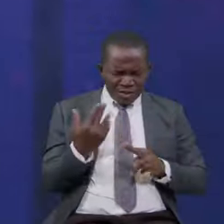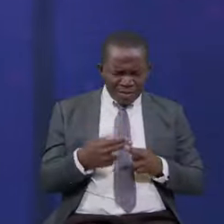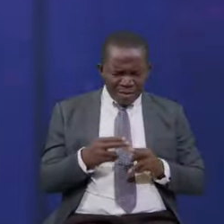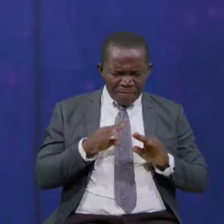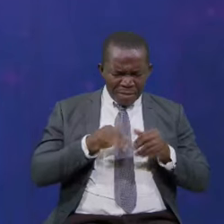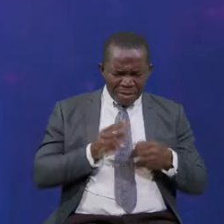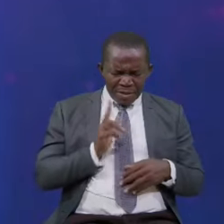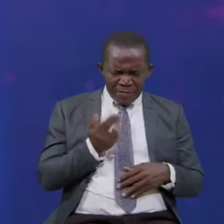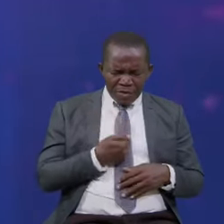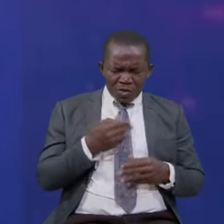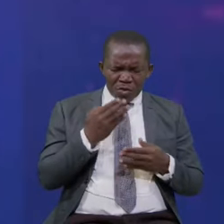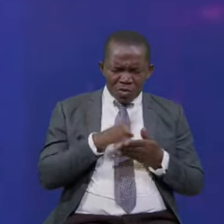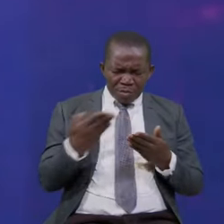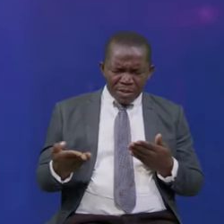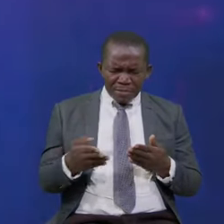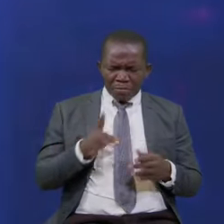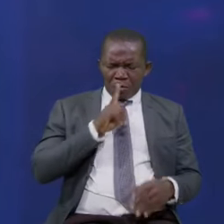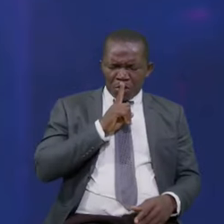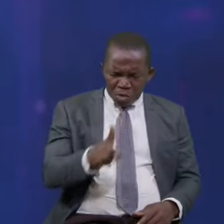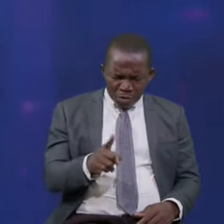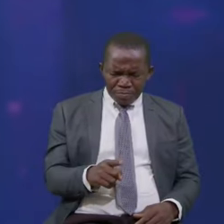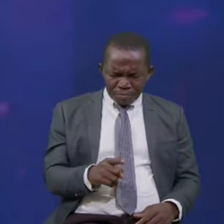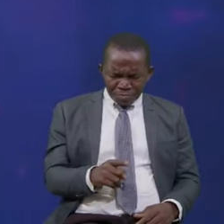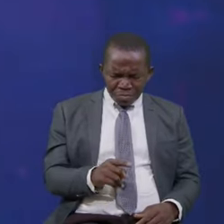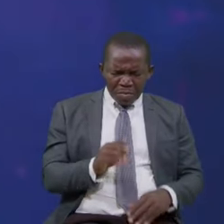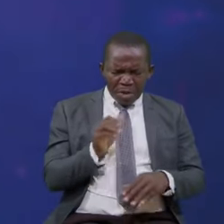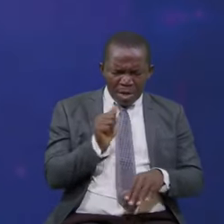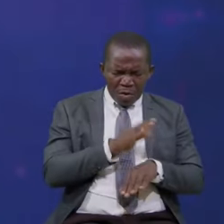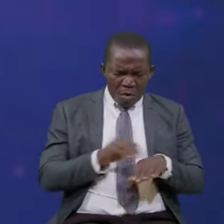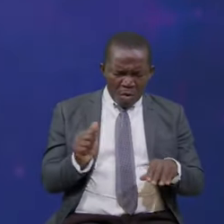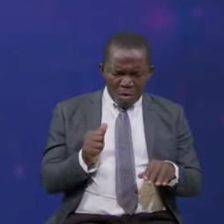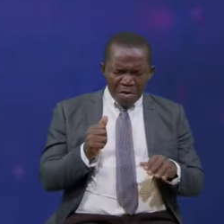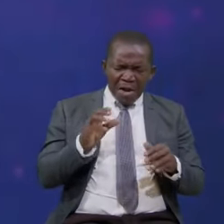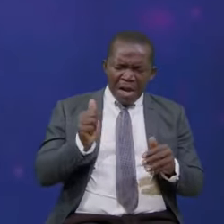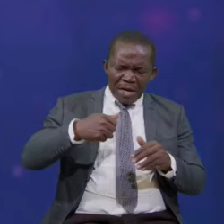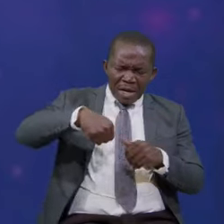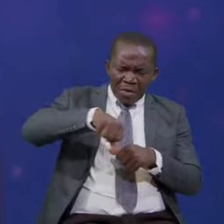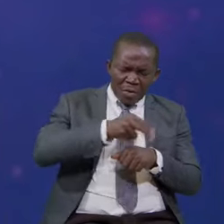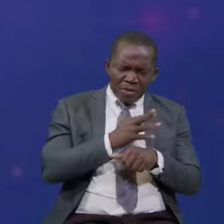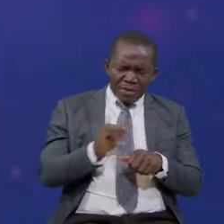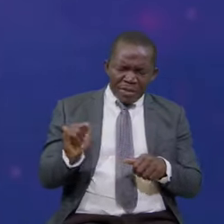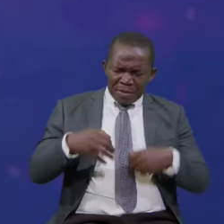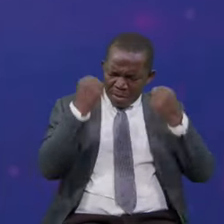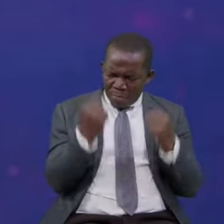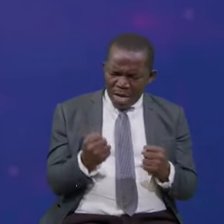définit un appel une onction la puissance